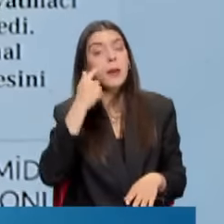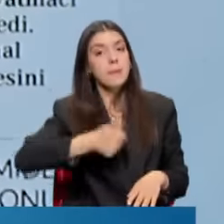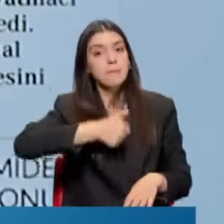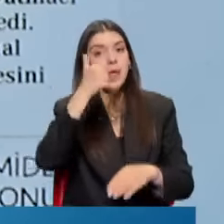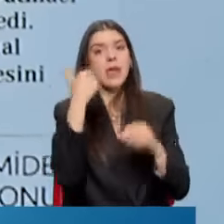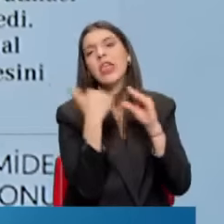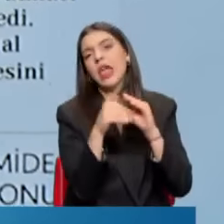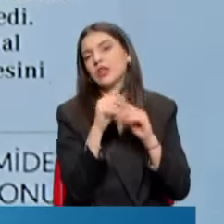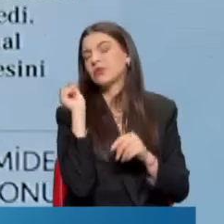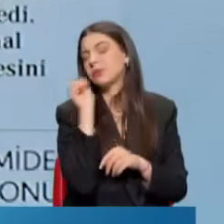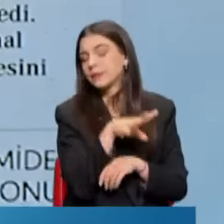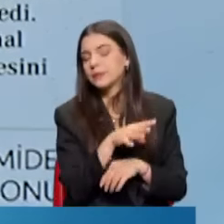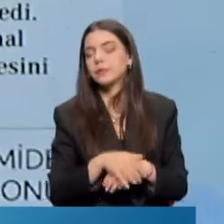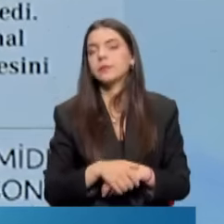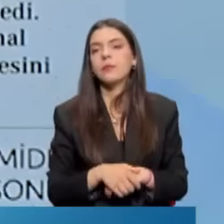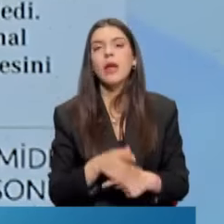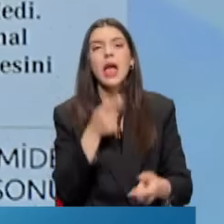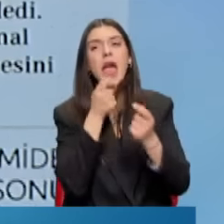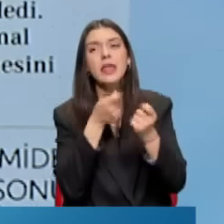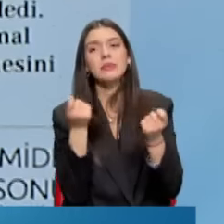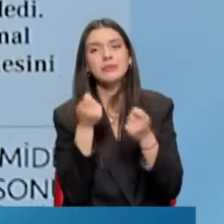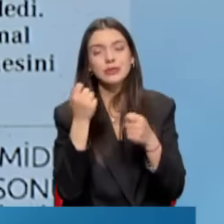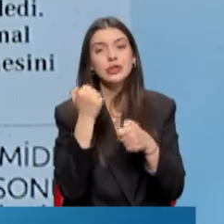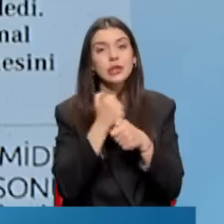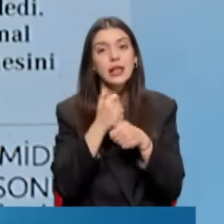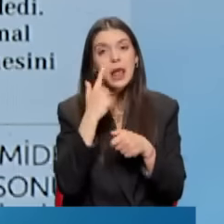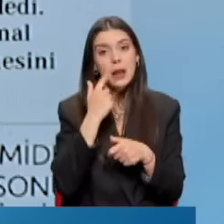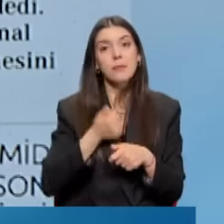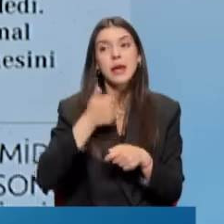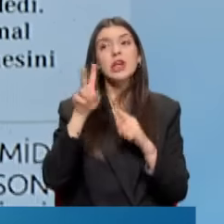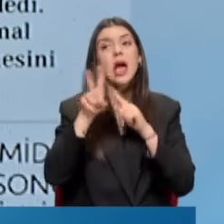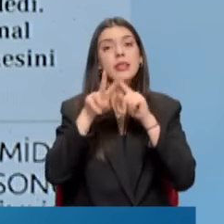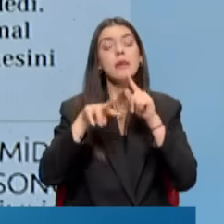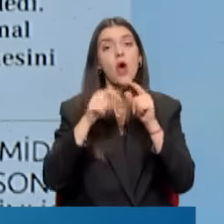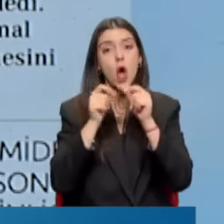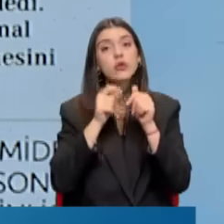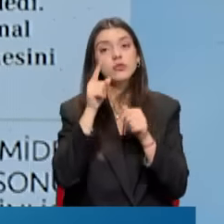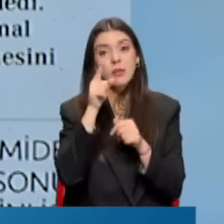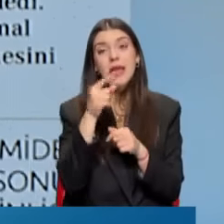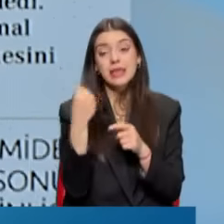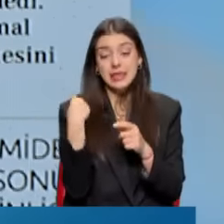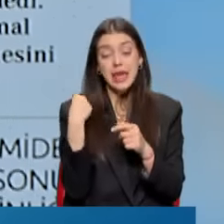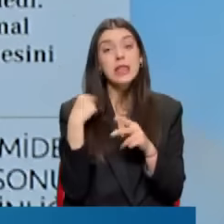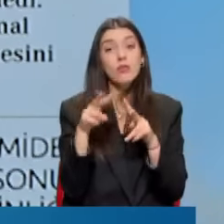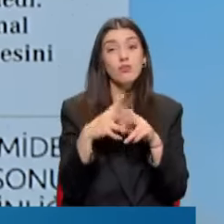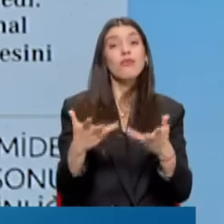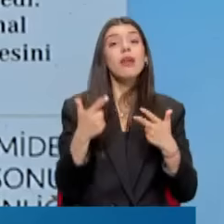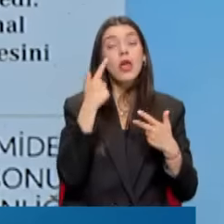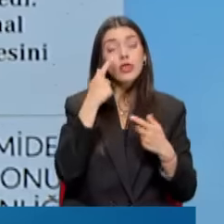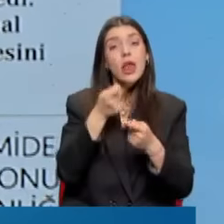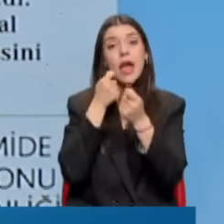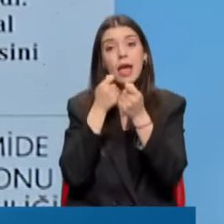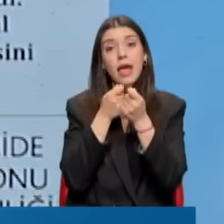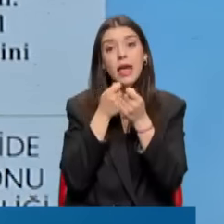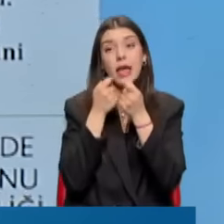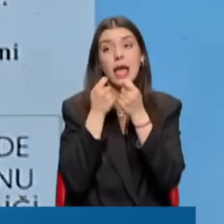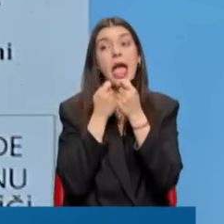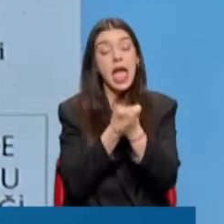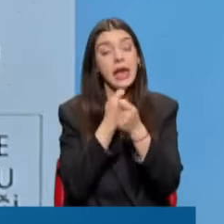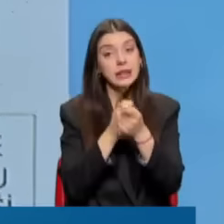eleştirdi Eğitim İş Genel Başkanı Kadem Özbay Yeni müfredata yönelik eğitici eğitimleri